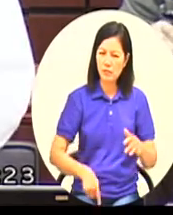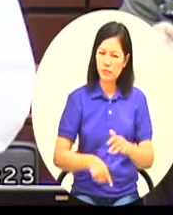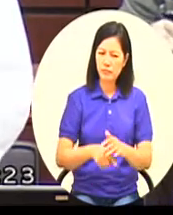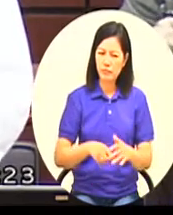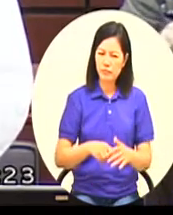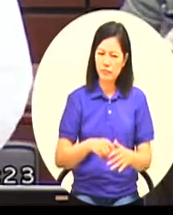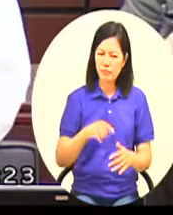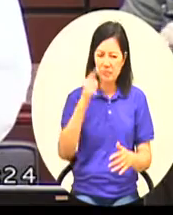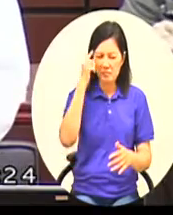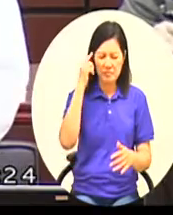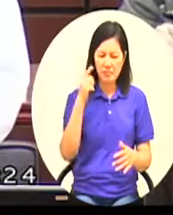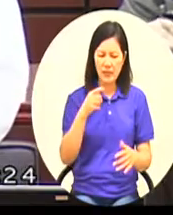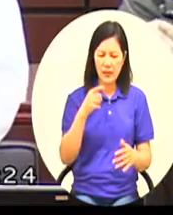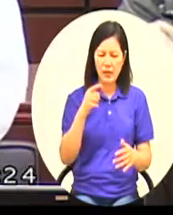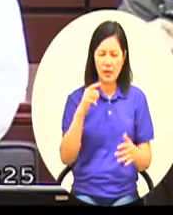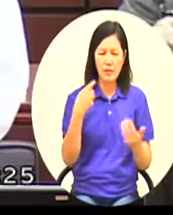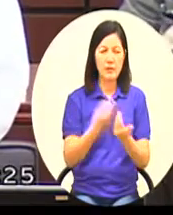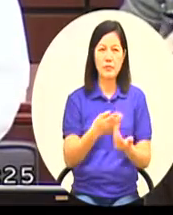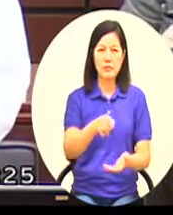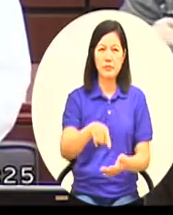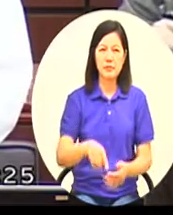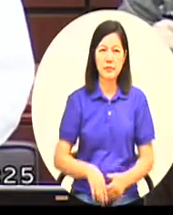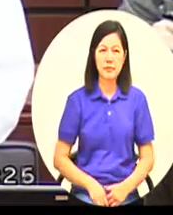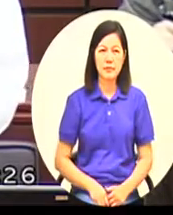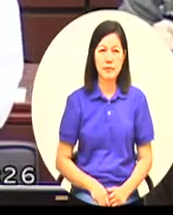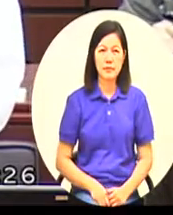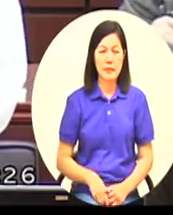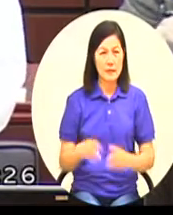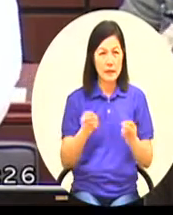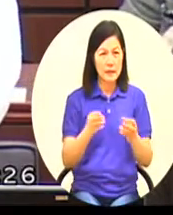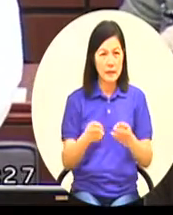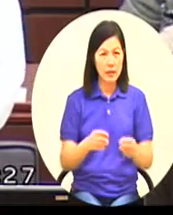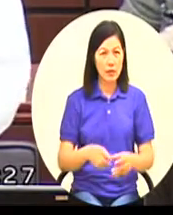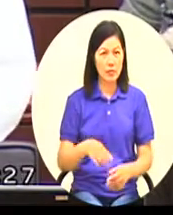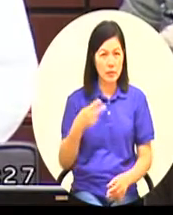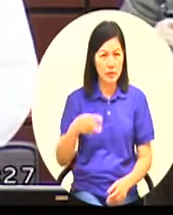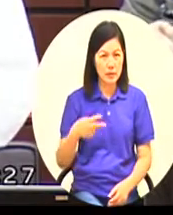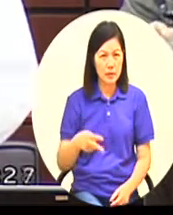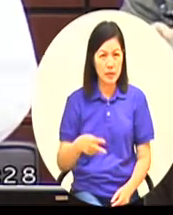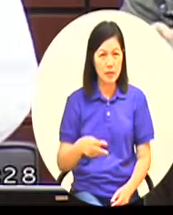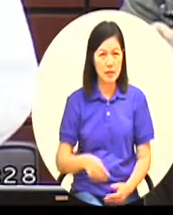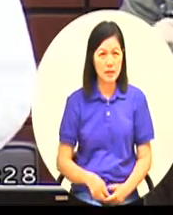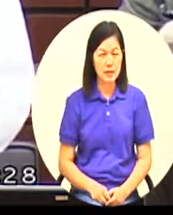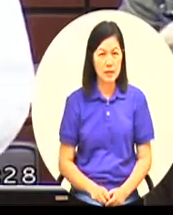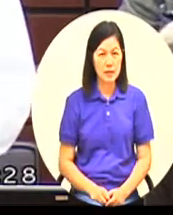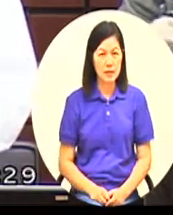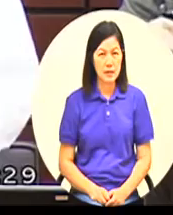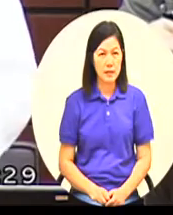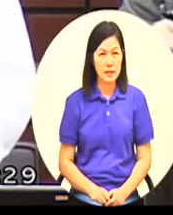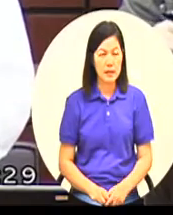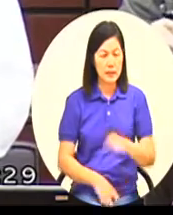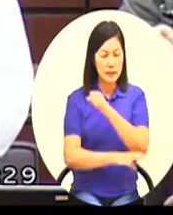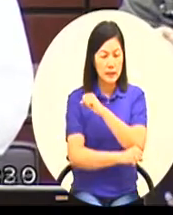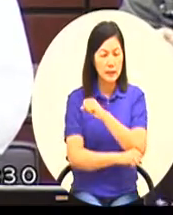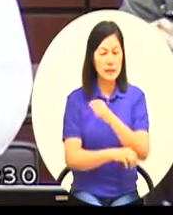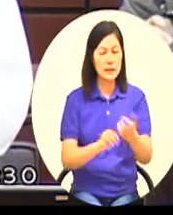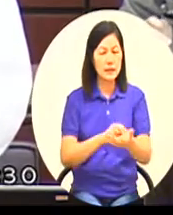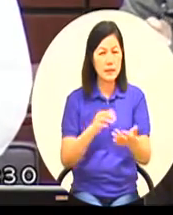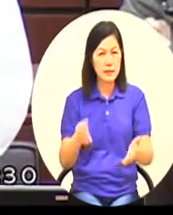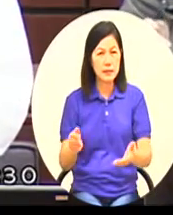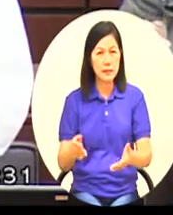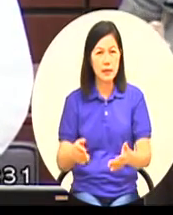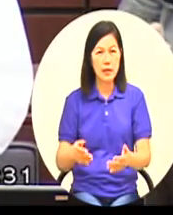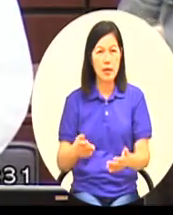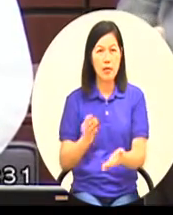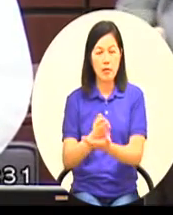但是这个事情我想不太好讨论的原因是在于说，如何的去让我们的包括我们的基层医疗包括分级医疗部分，它的能量